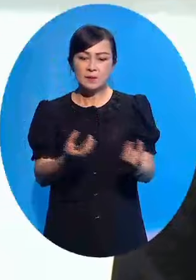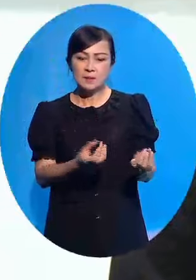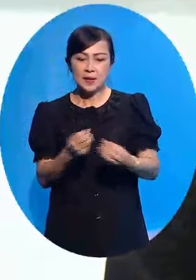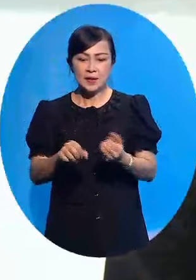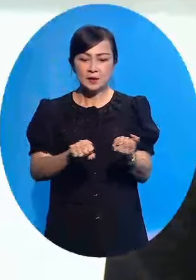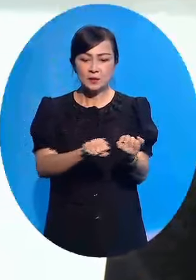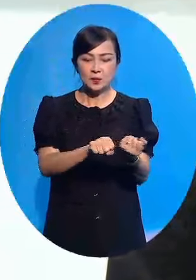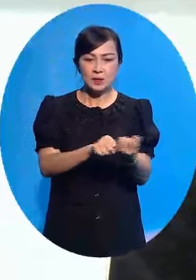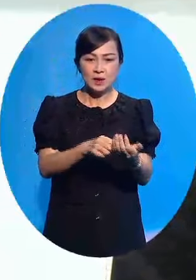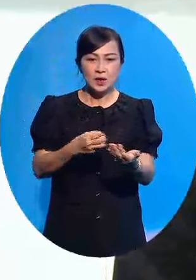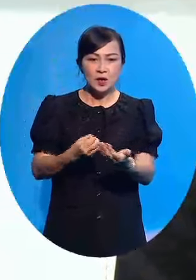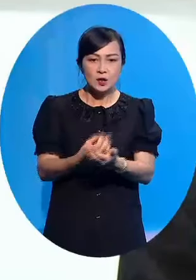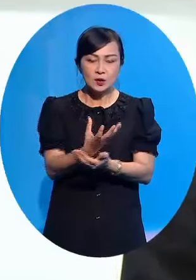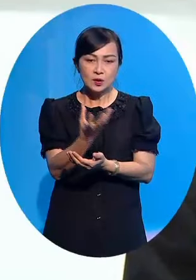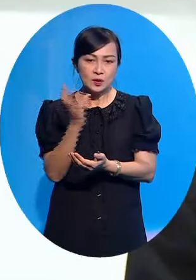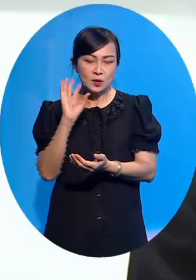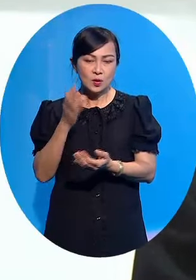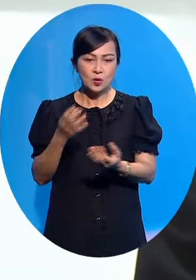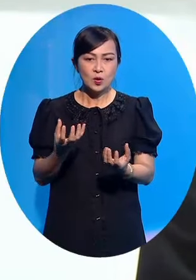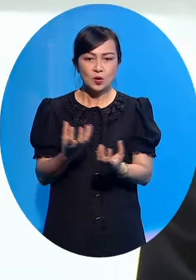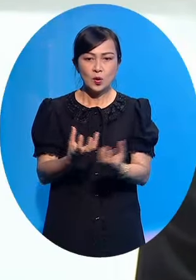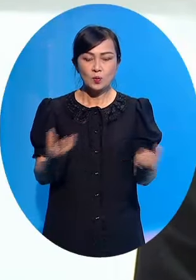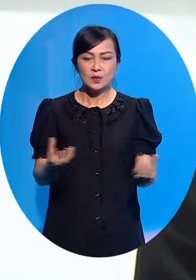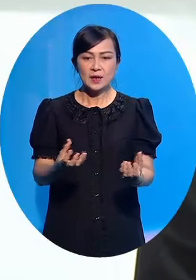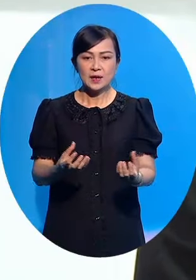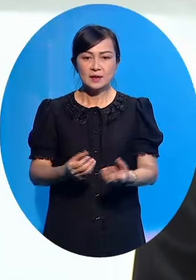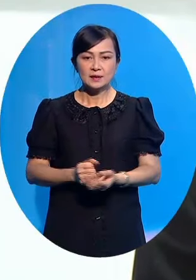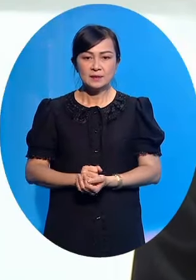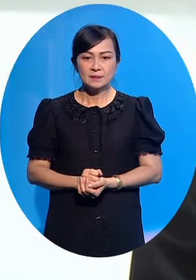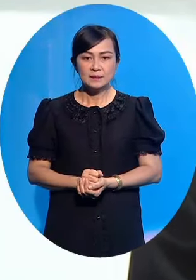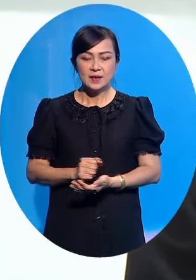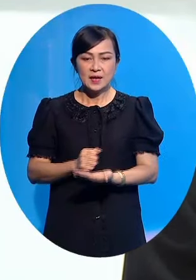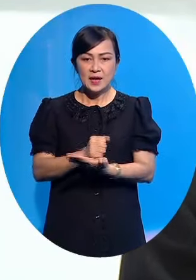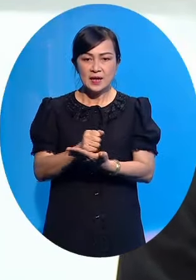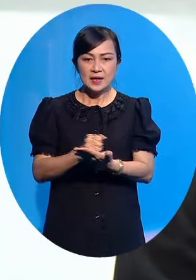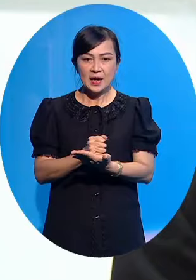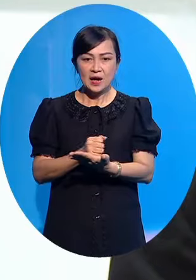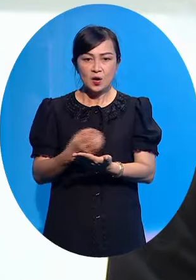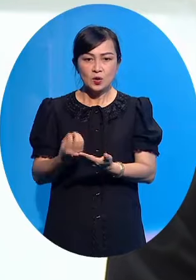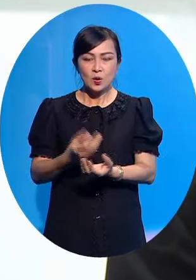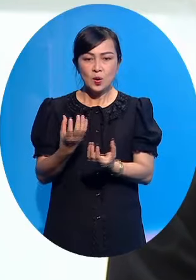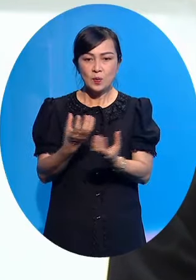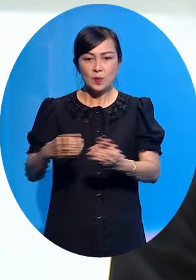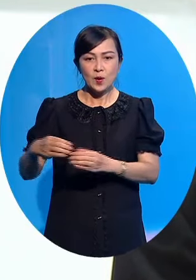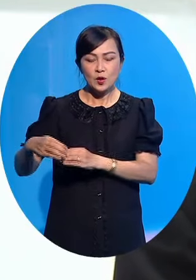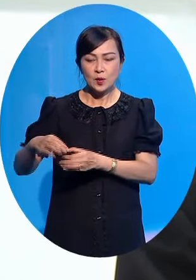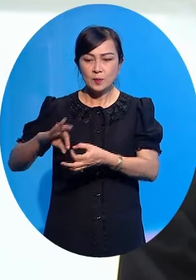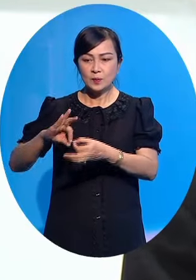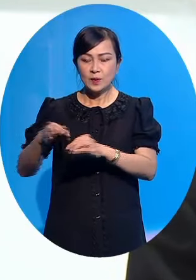đẩy xuất khẩu nông sản, nhất là những cái mặt hàng như là gạo, rồi một số mặt hàng trong cái nhóm